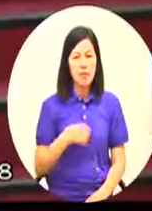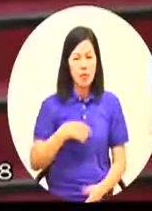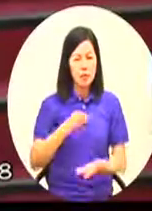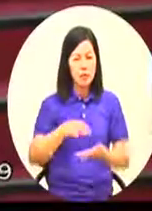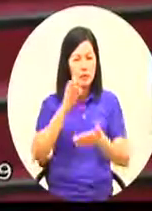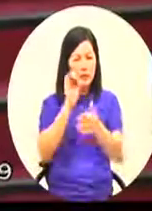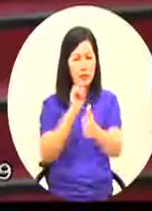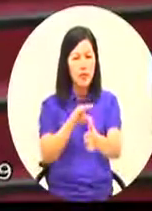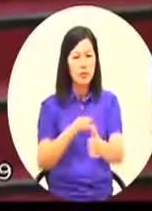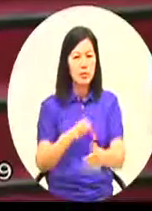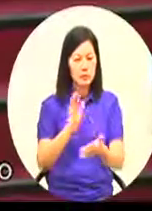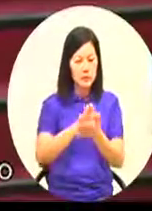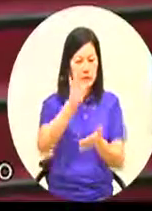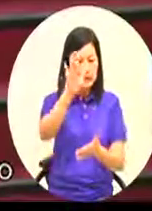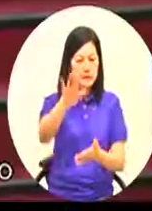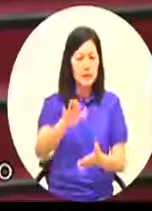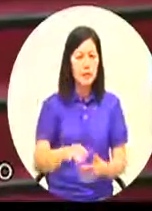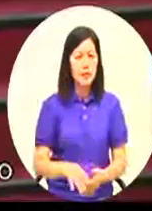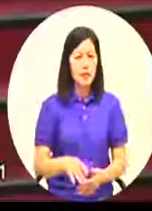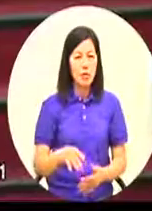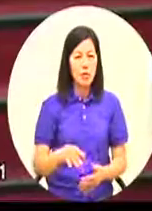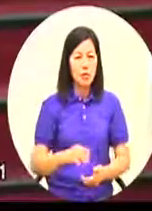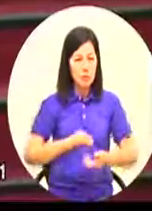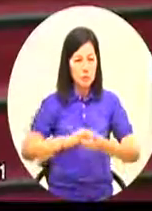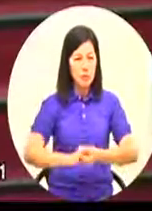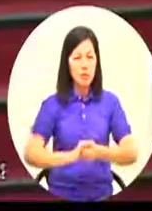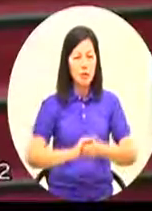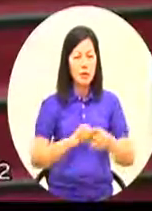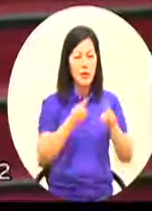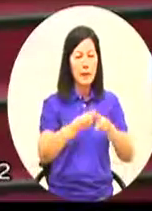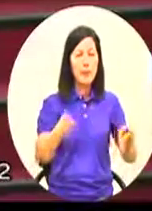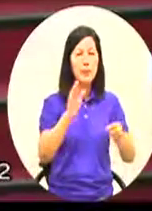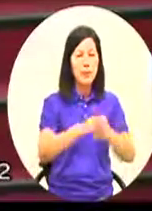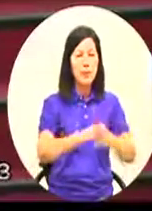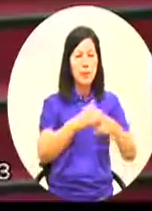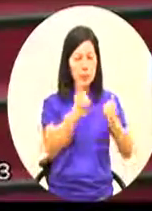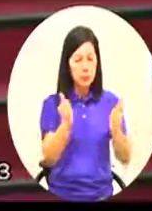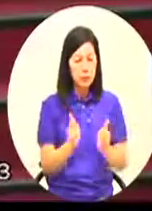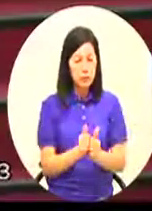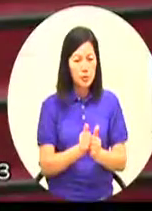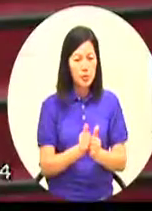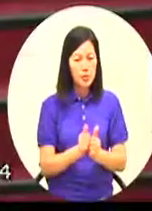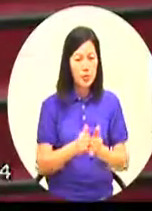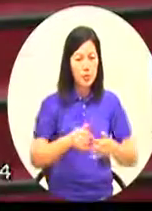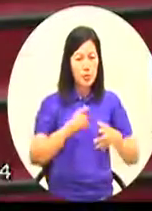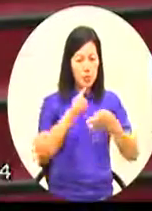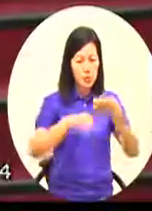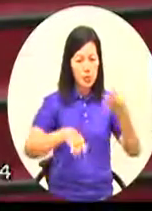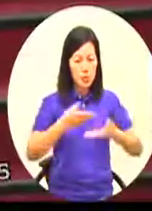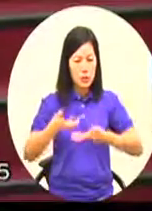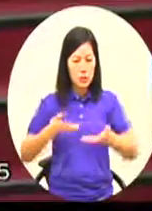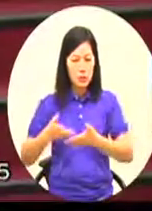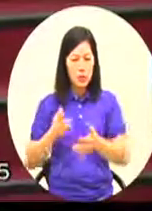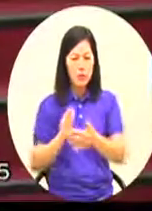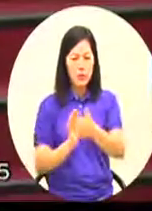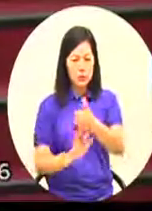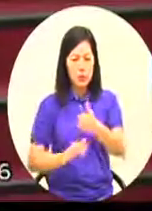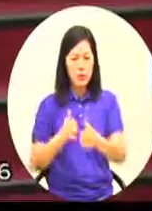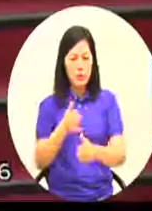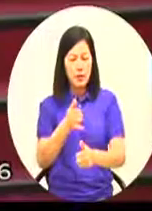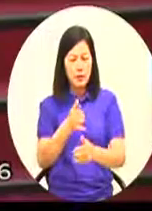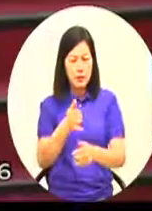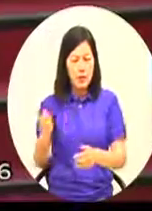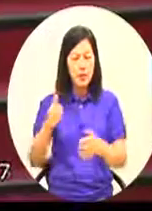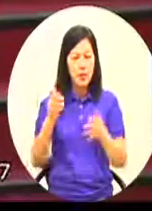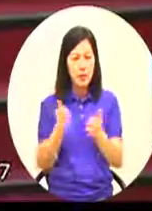说将来就定位在平埔族事务委员会，那么原民会呢